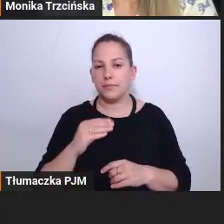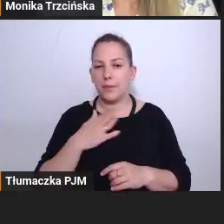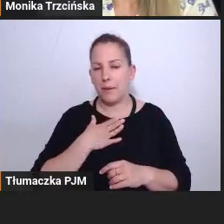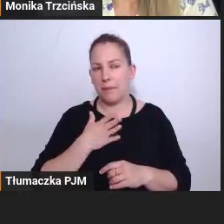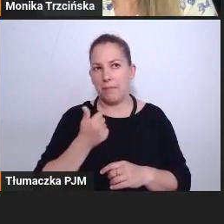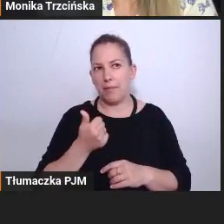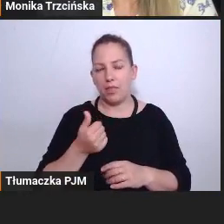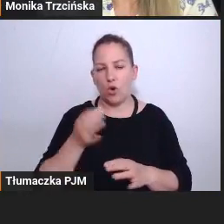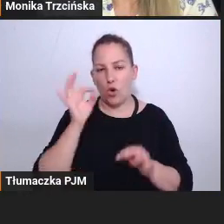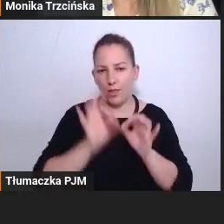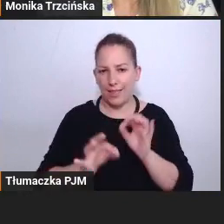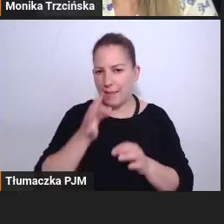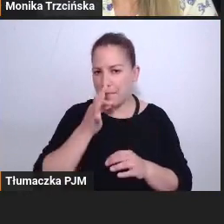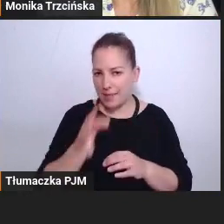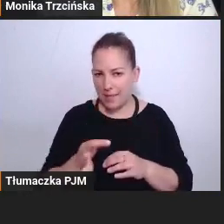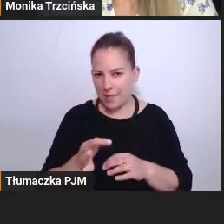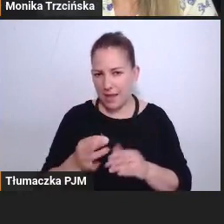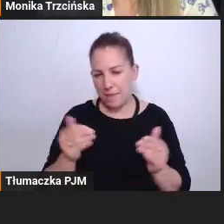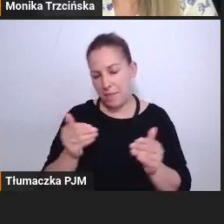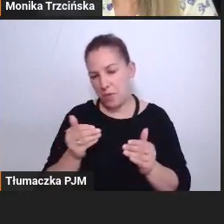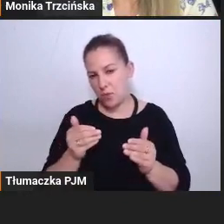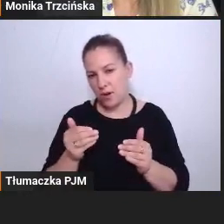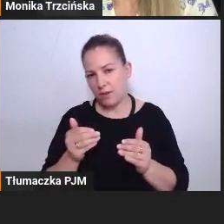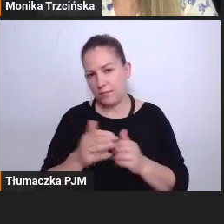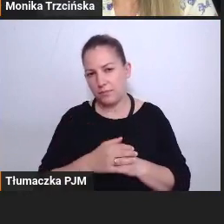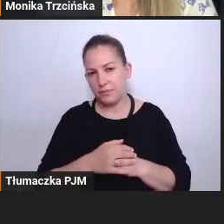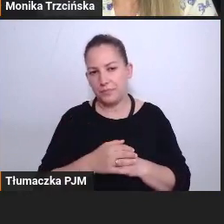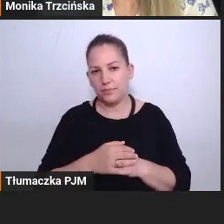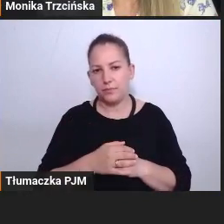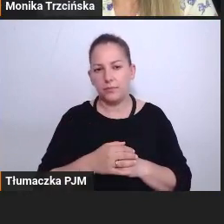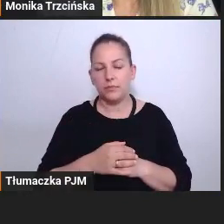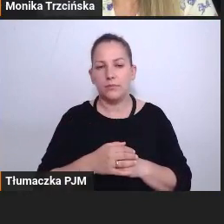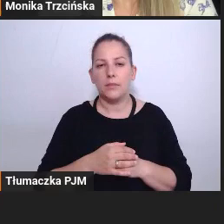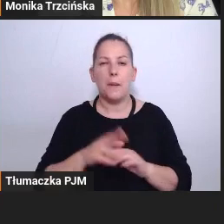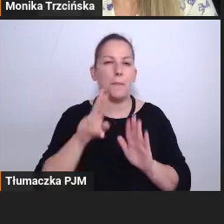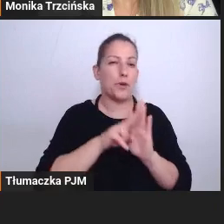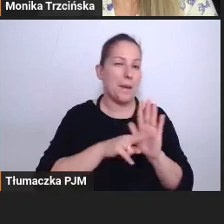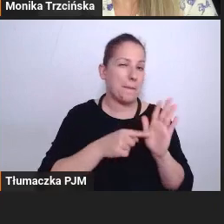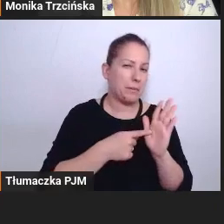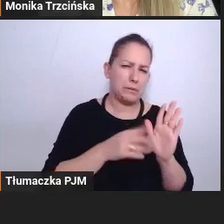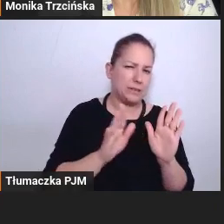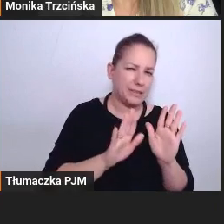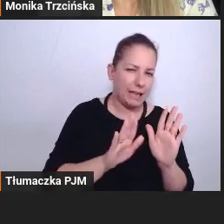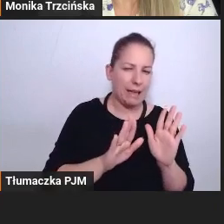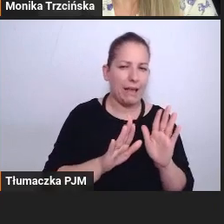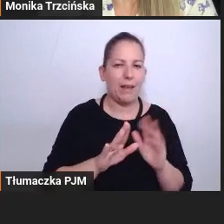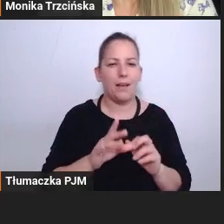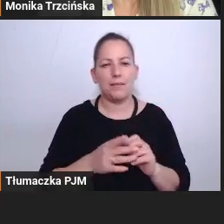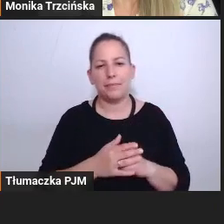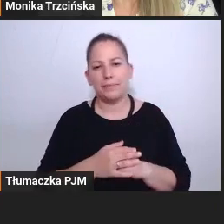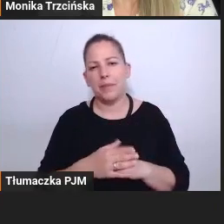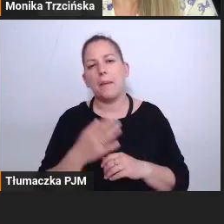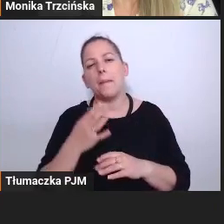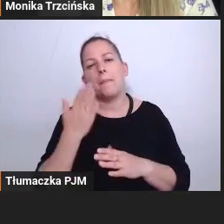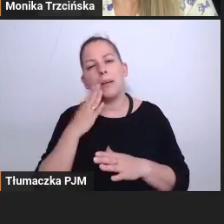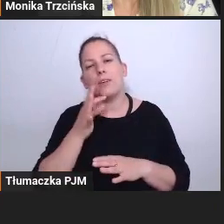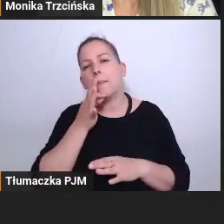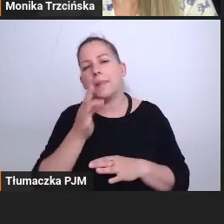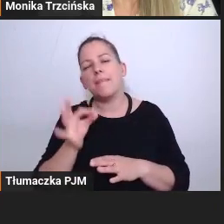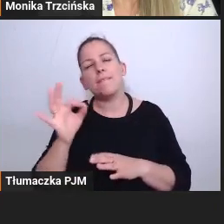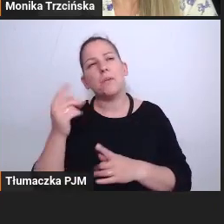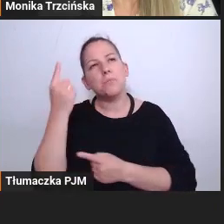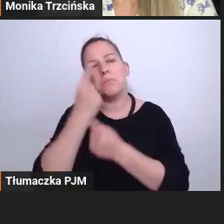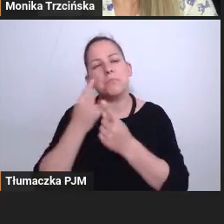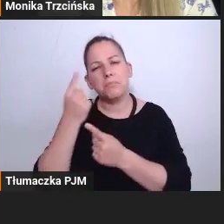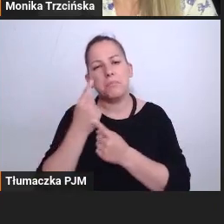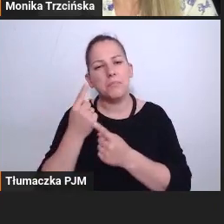dodatkowe pokrewne pytanie. Może to nawet nie wynika z przepisów, a bardziej pytam o jakby twoje zdanie, co powinien